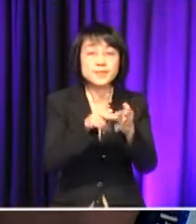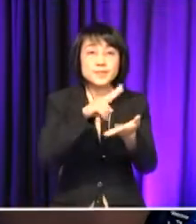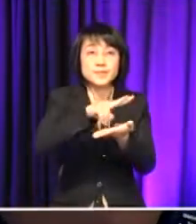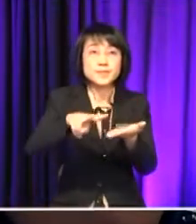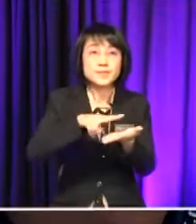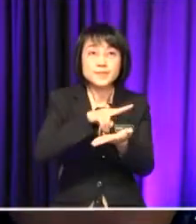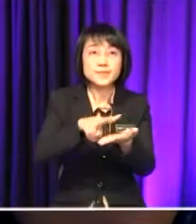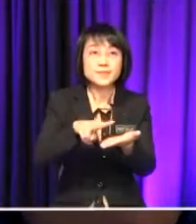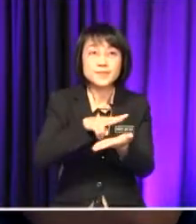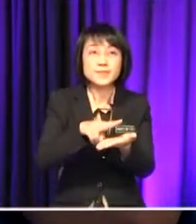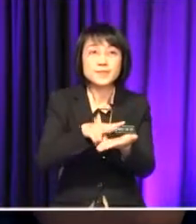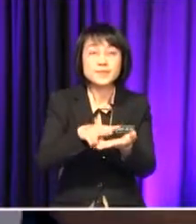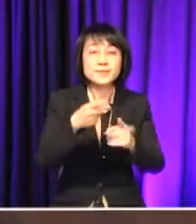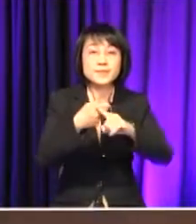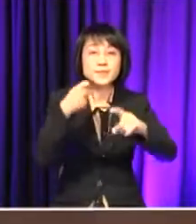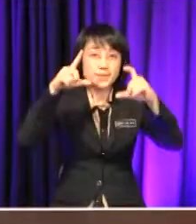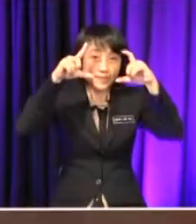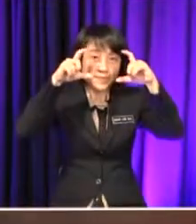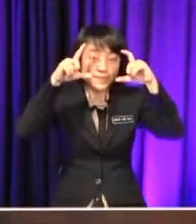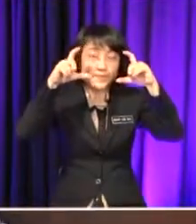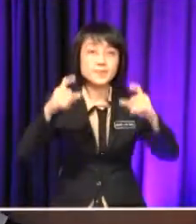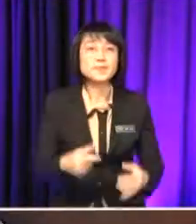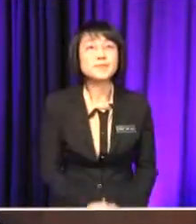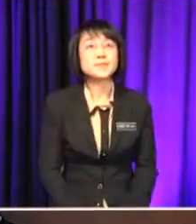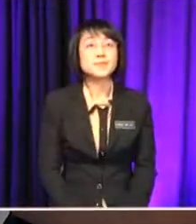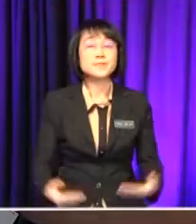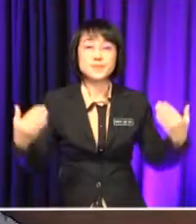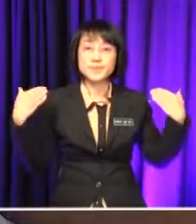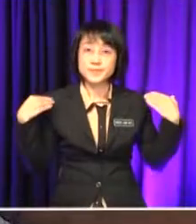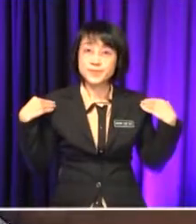ini datangnya daripada kamera. Okey, kemudian kita ada